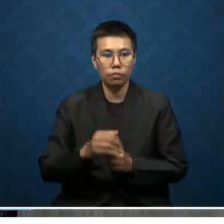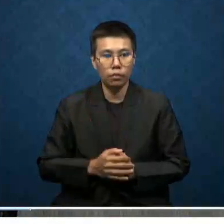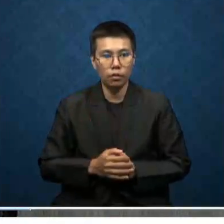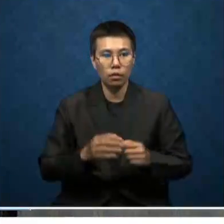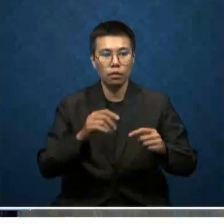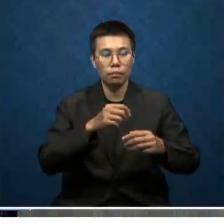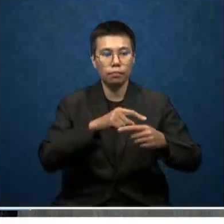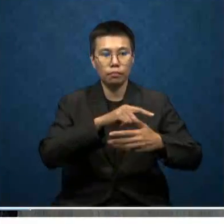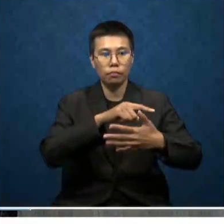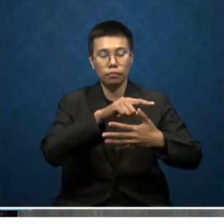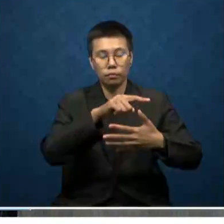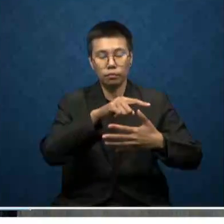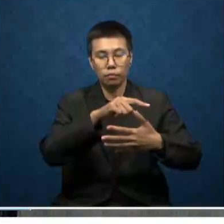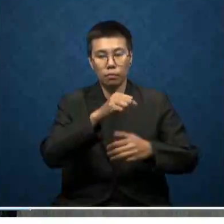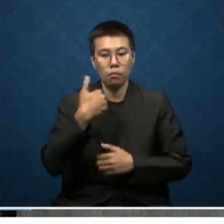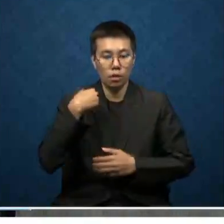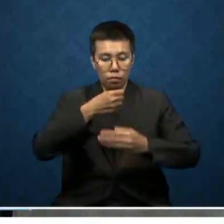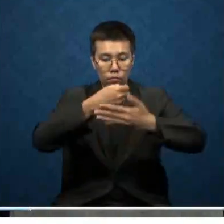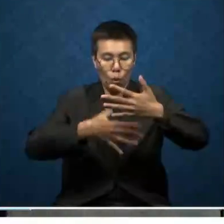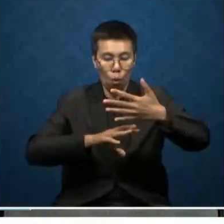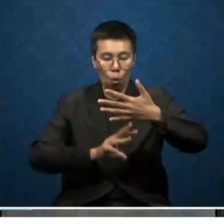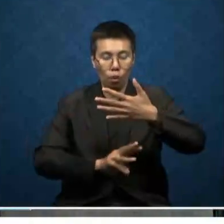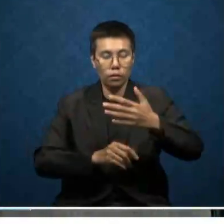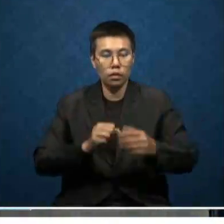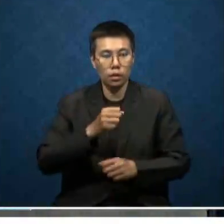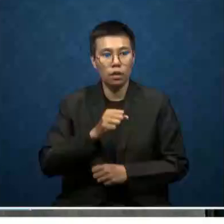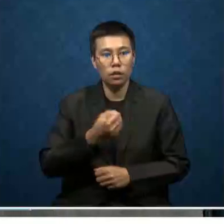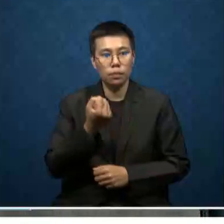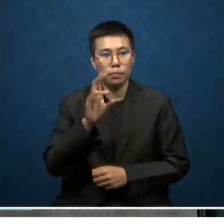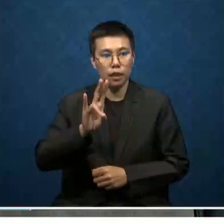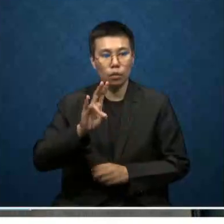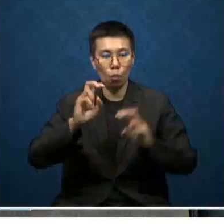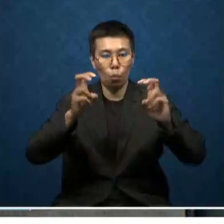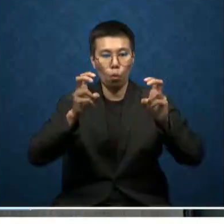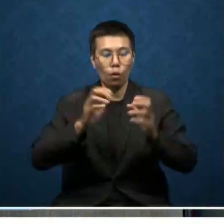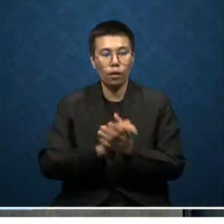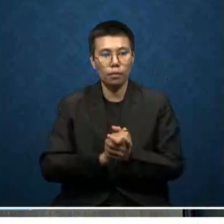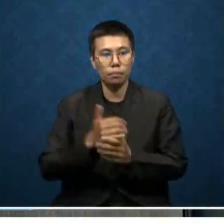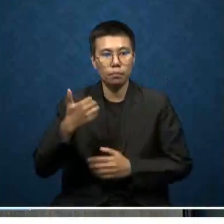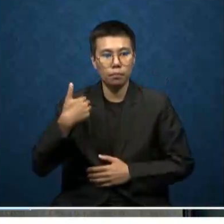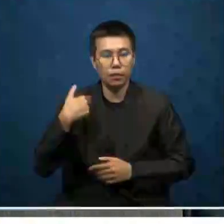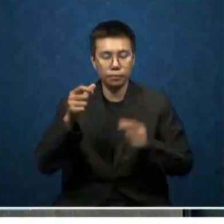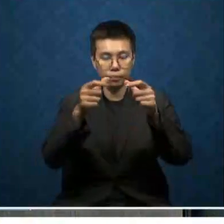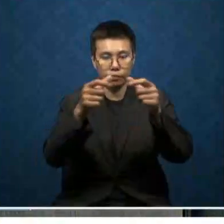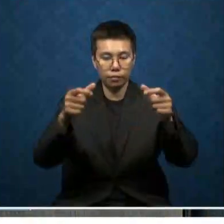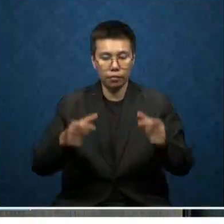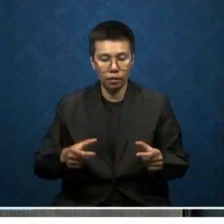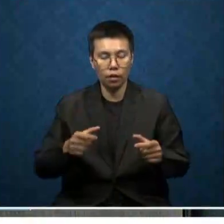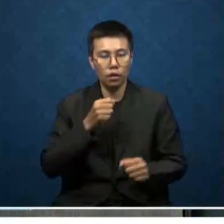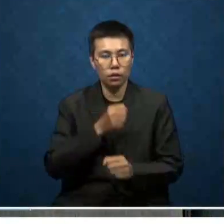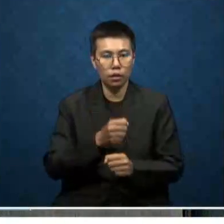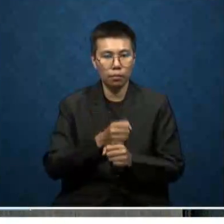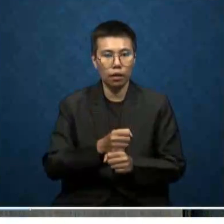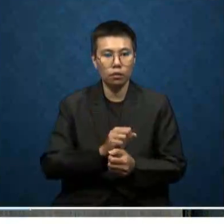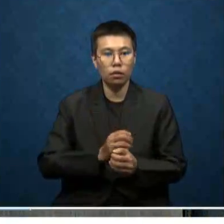17ประเด็นปฏิรูปหากว่าจะดูว่าตามรายงานนั้นเนี่ยมีการดดำเนินการ